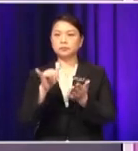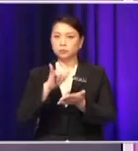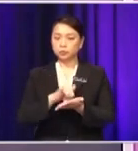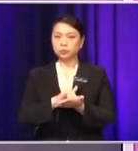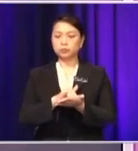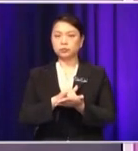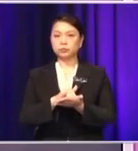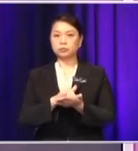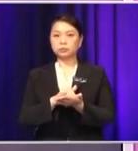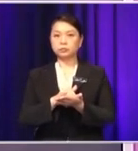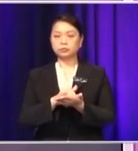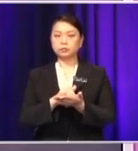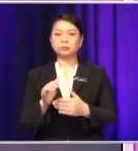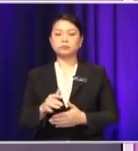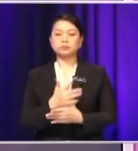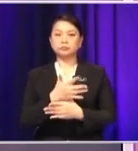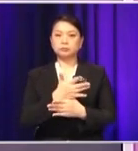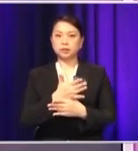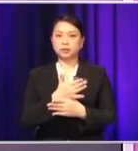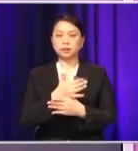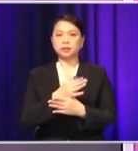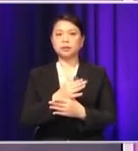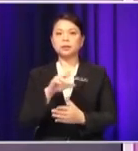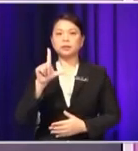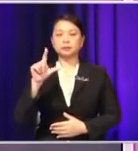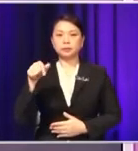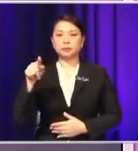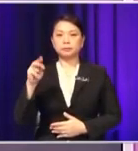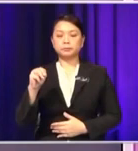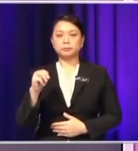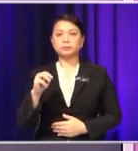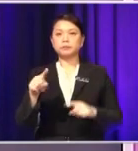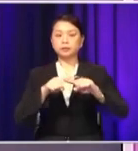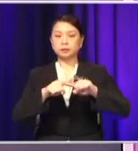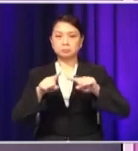lembaga bersama dengan guru-guru seluruh Malaysia. Cuma di peringkat SUP-nya mereka akan